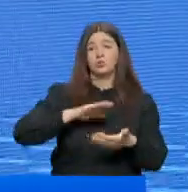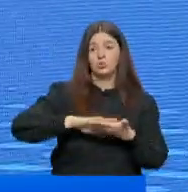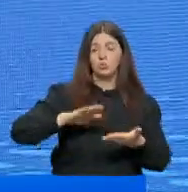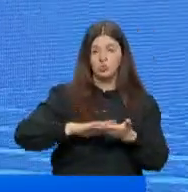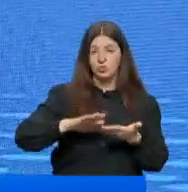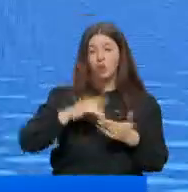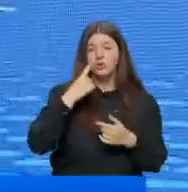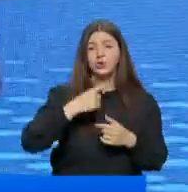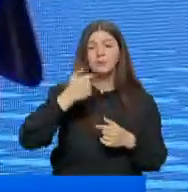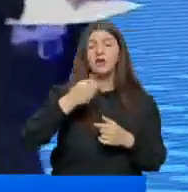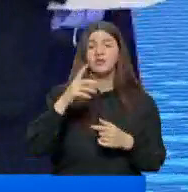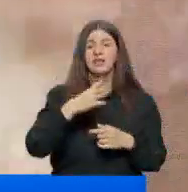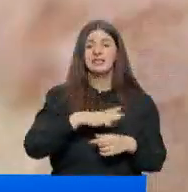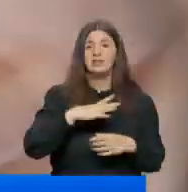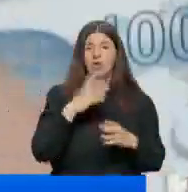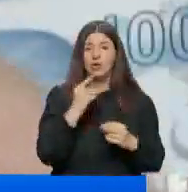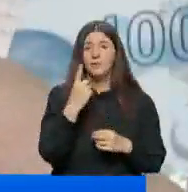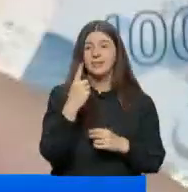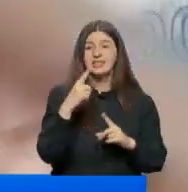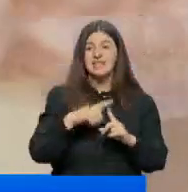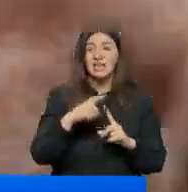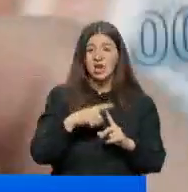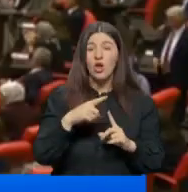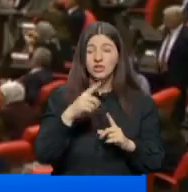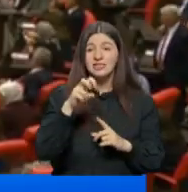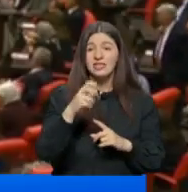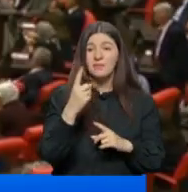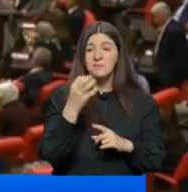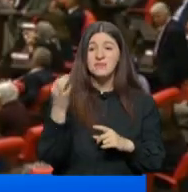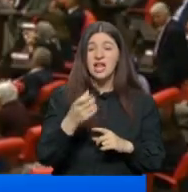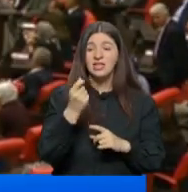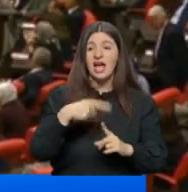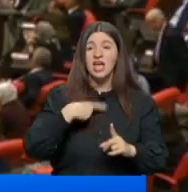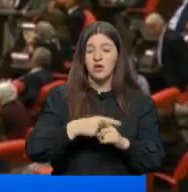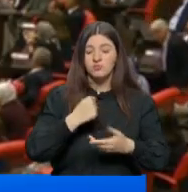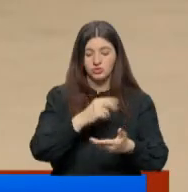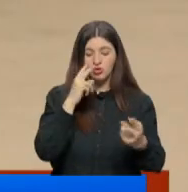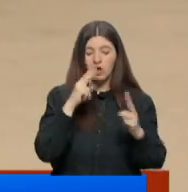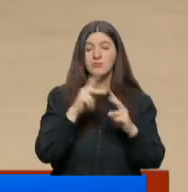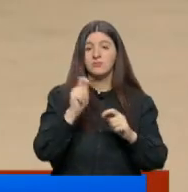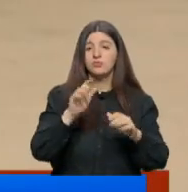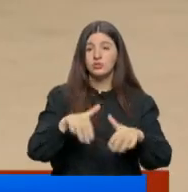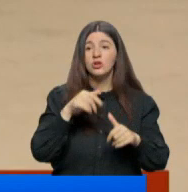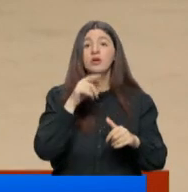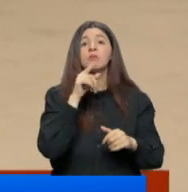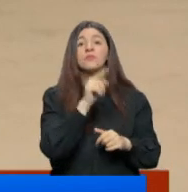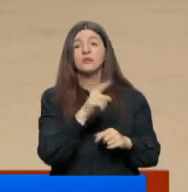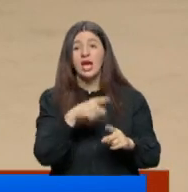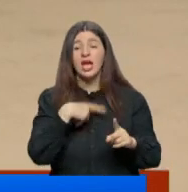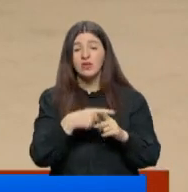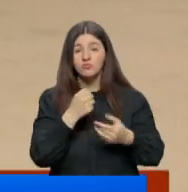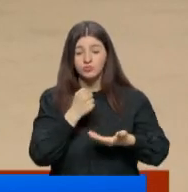güncellendi. Cumhurbaşkanı Erdoğan'ın talep ettiği 1 trilyon 81 milyar liralık ek bütçeyi görüştü meclis. Bu ek bütçe